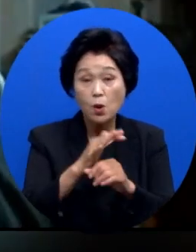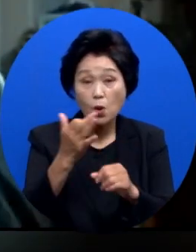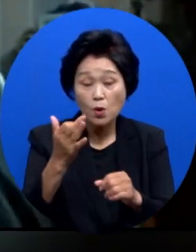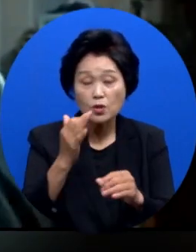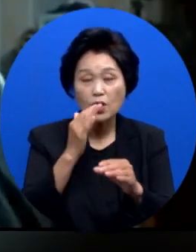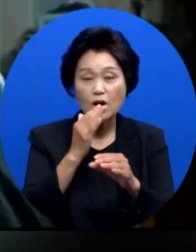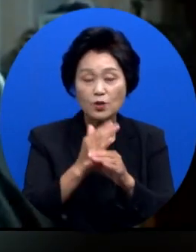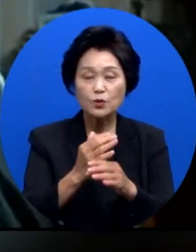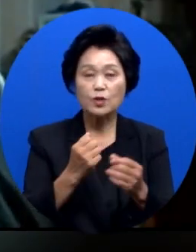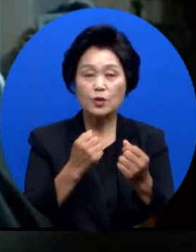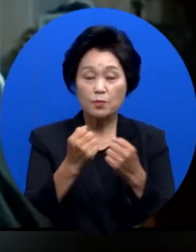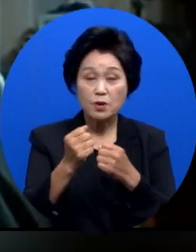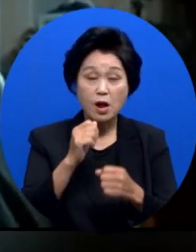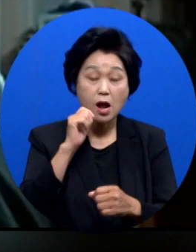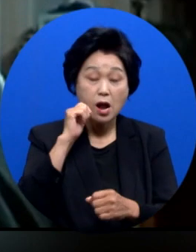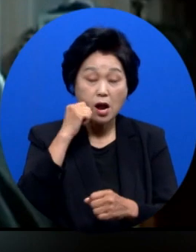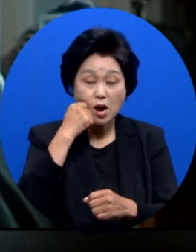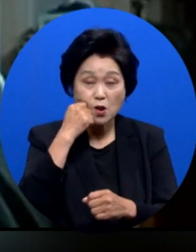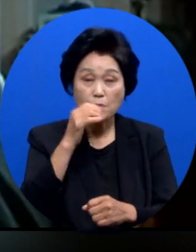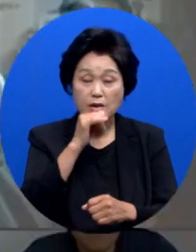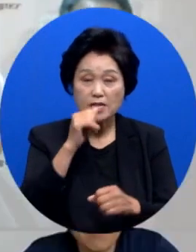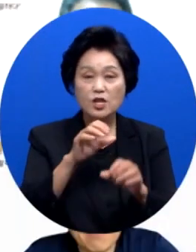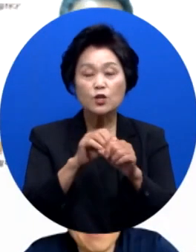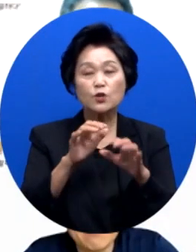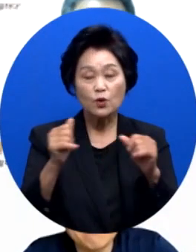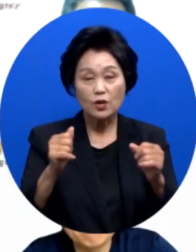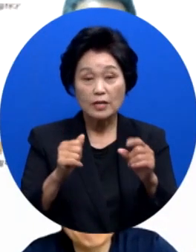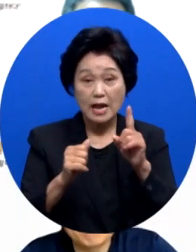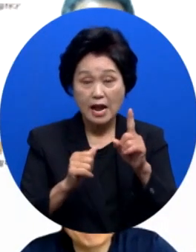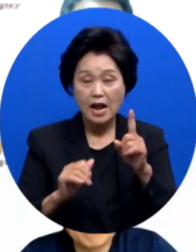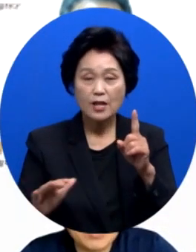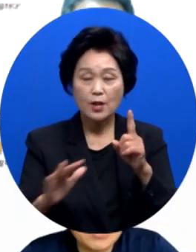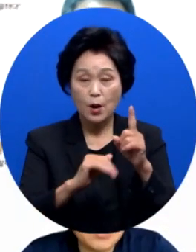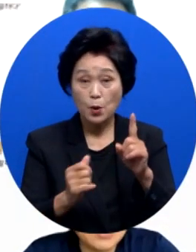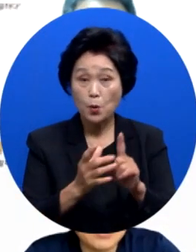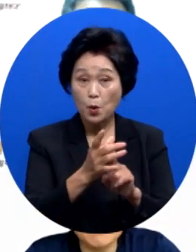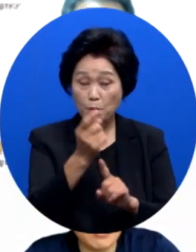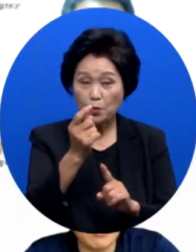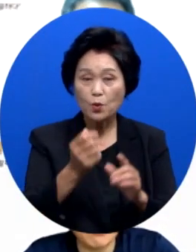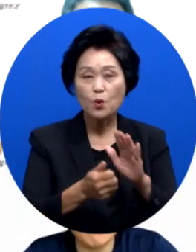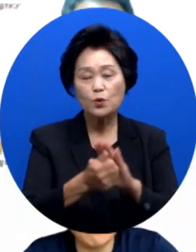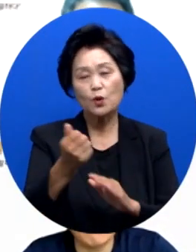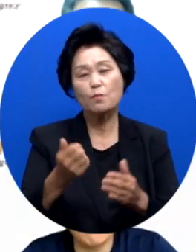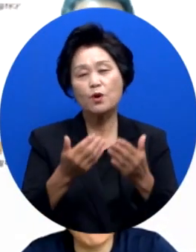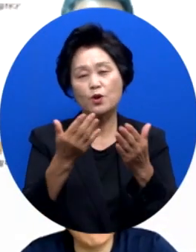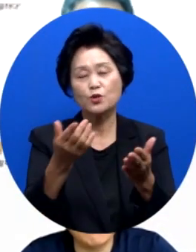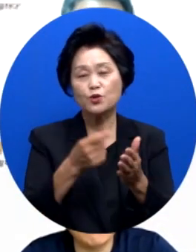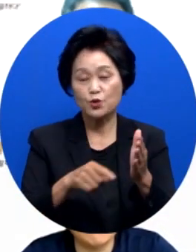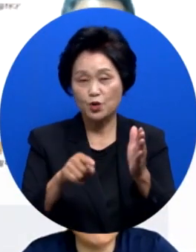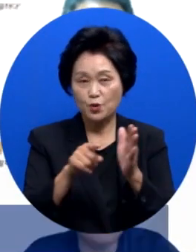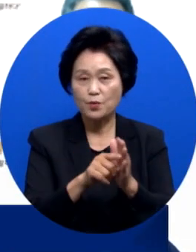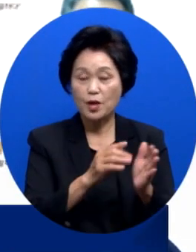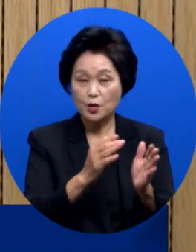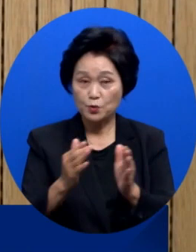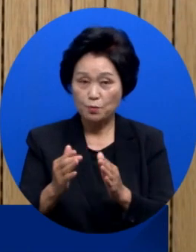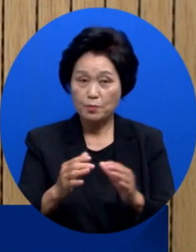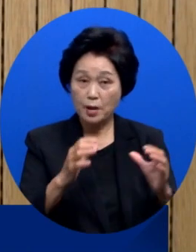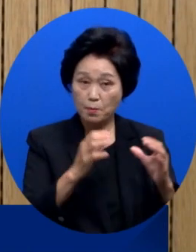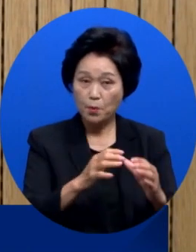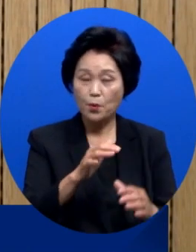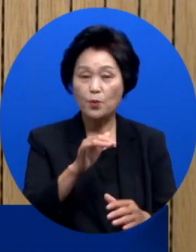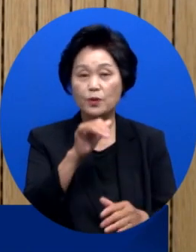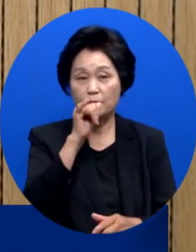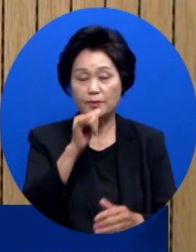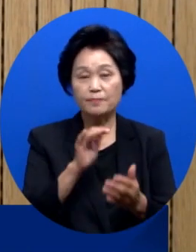어려움을 겪는 선교사들을 하나로 묶고 새 소망을 주고자 마련된 겁니다 책을 안 읽어 주세요